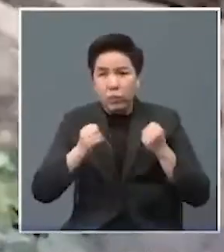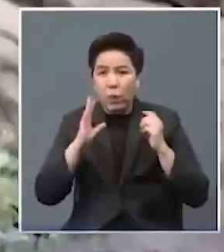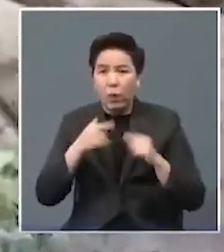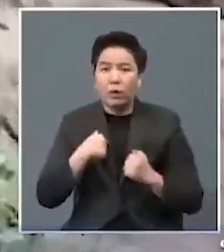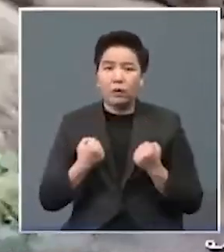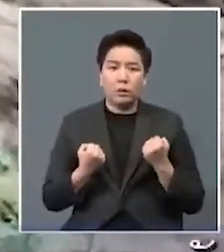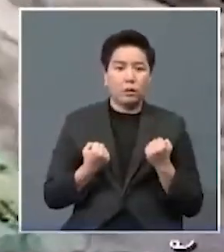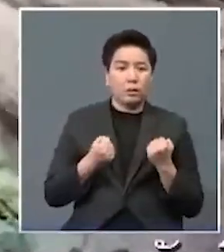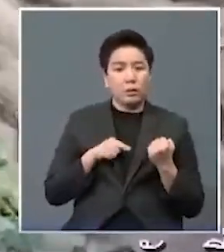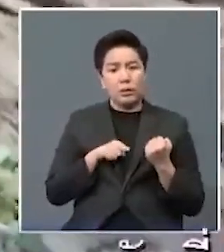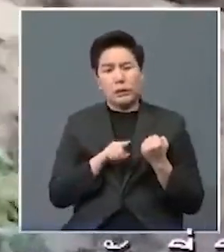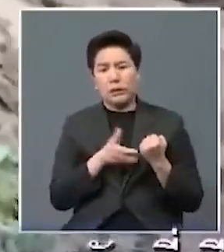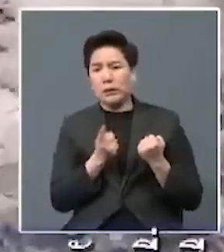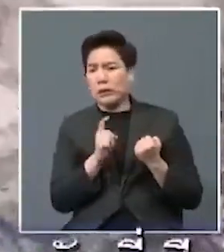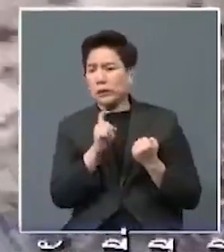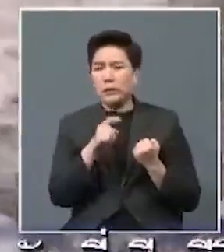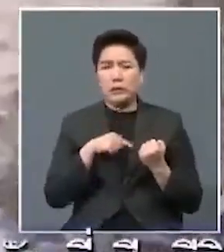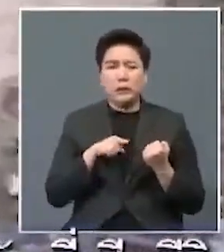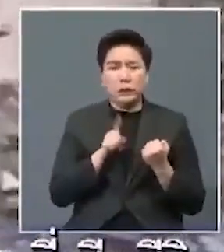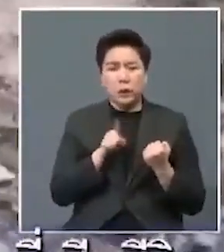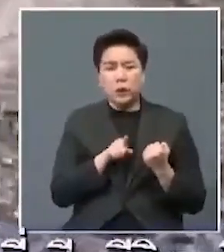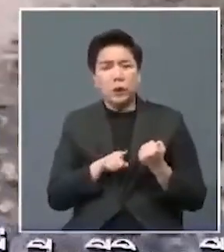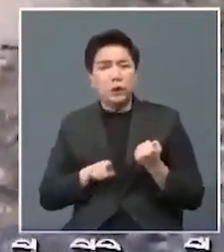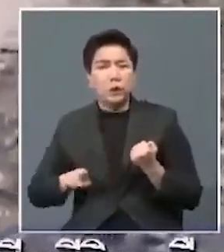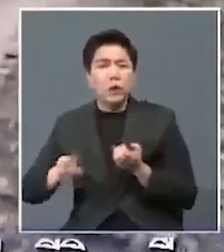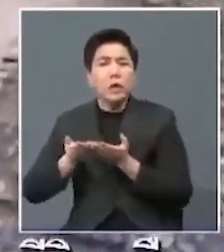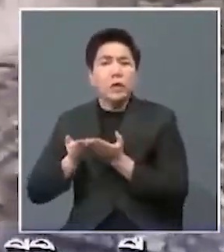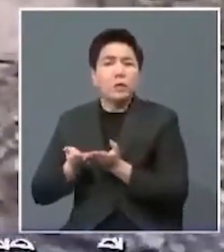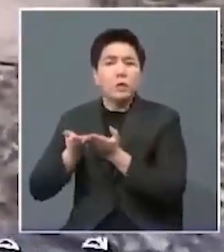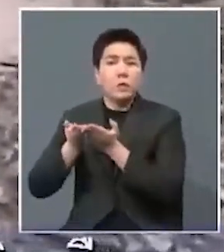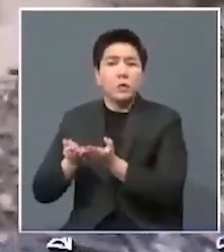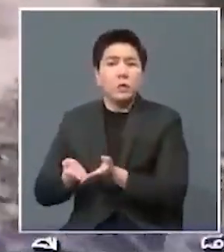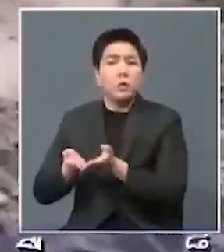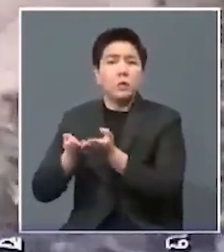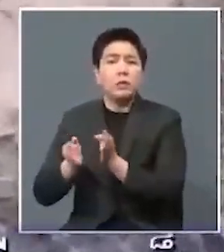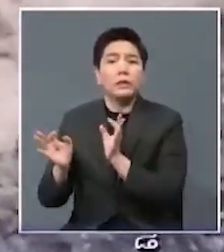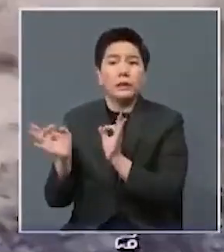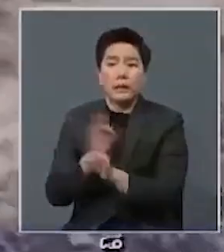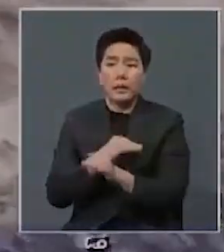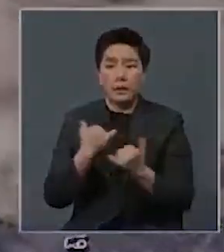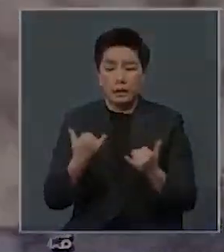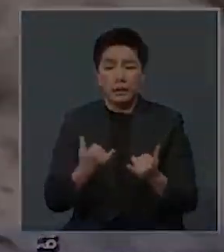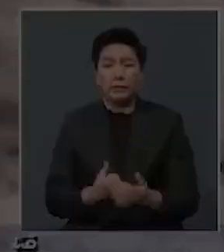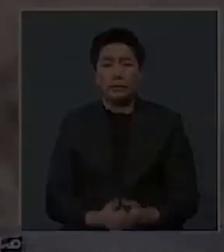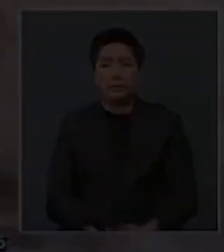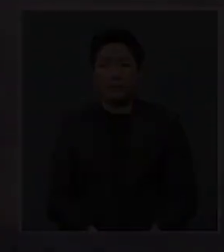ความจำเป็นต้องเลี่ยงไปใช้การสัญจรทางเรือล่องไปในลำน้ำสารวินทดแทนค่ะ